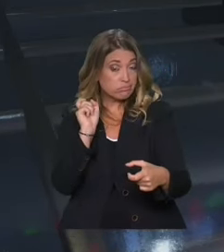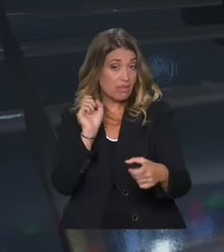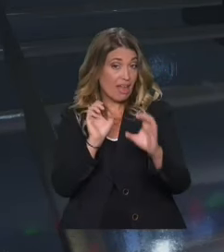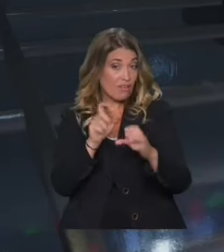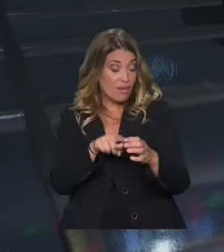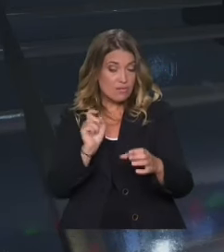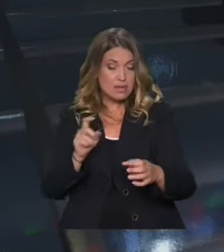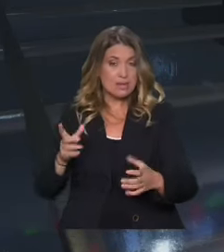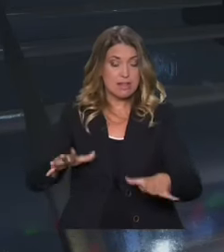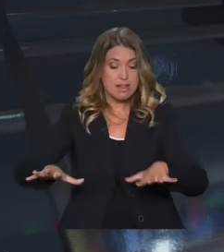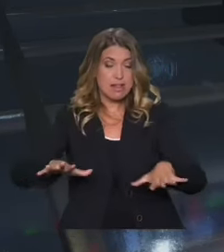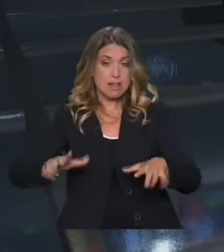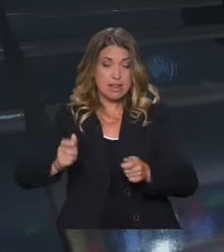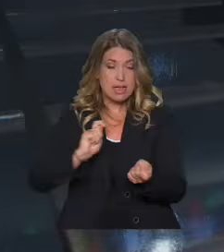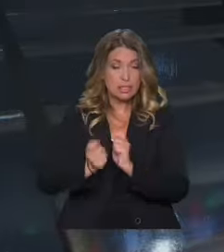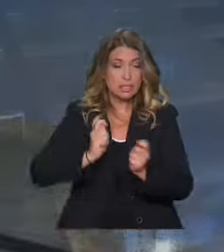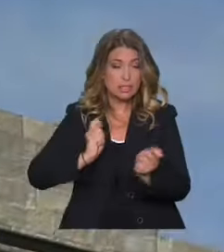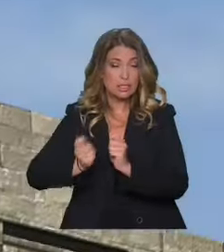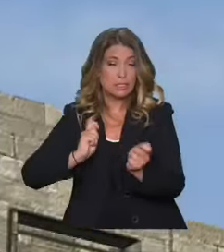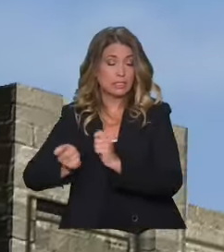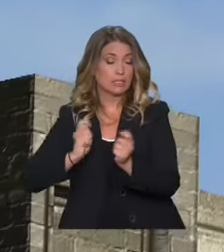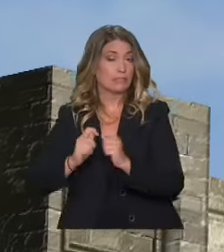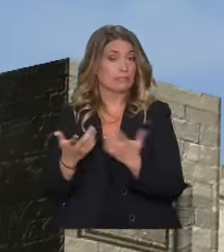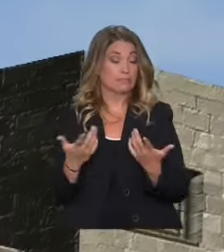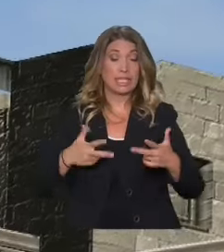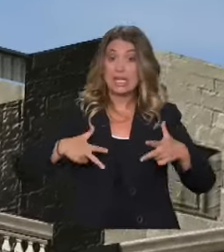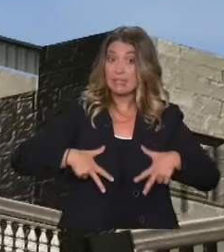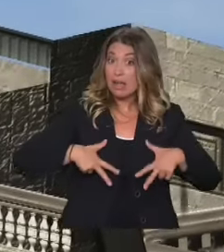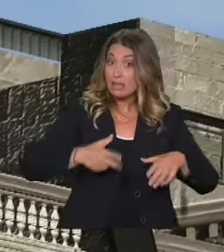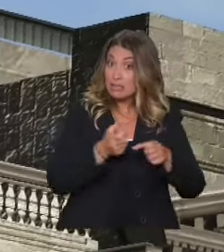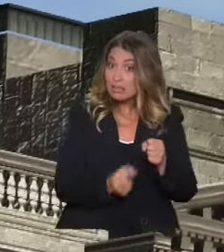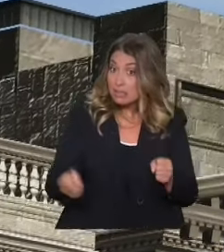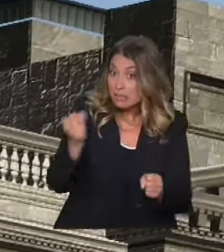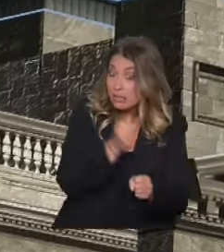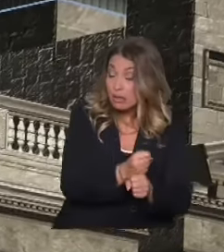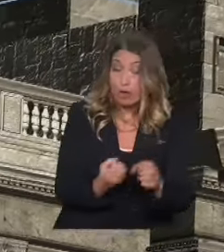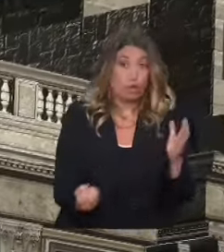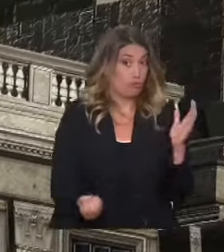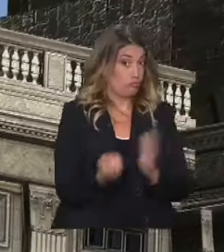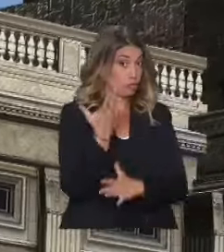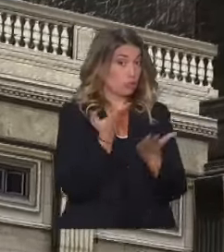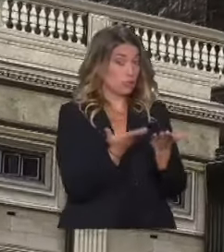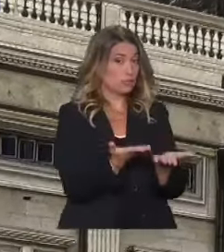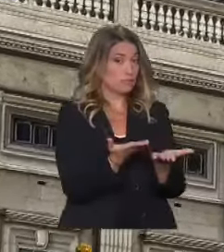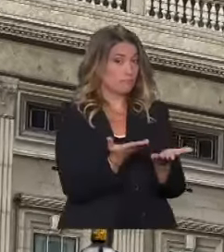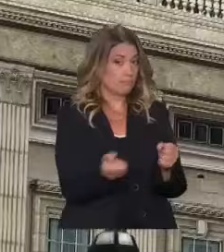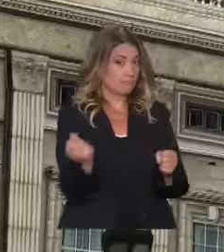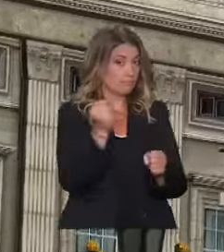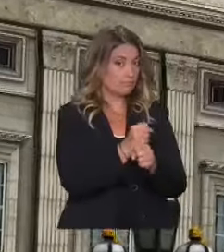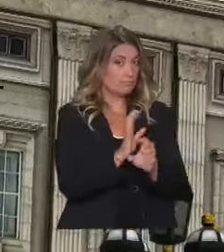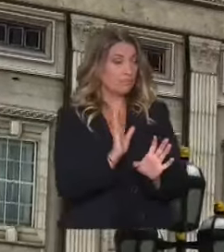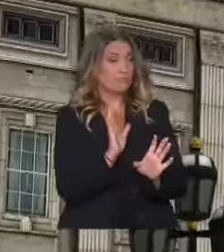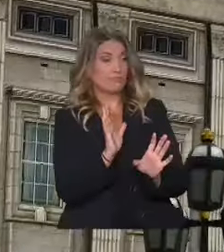σταθεί στα πόδια του. Έχουμε αλλαγή κυβέρνησης και έχουμε μια καινούρια κυβέρνηση η οποία αμφισβητείται, χωρίς